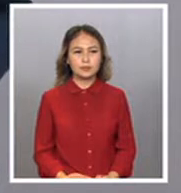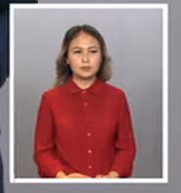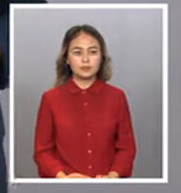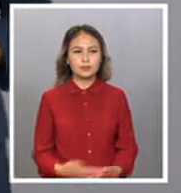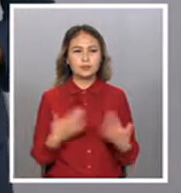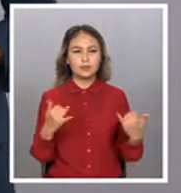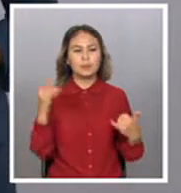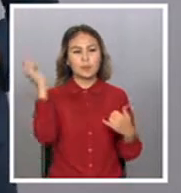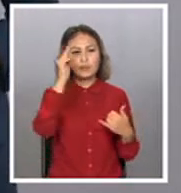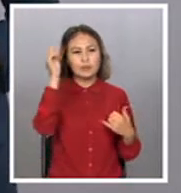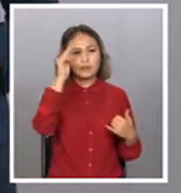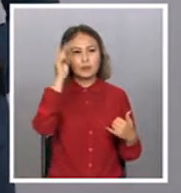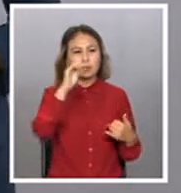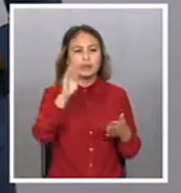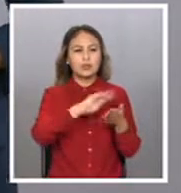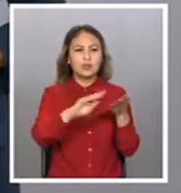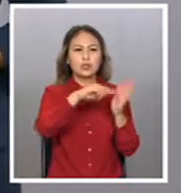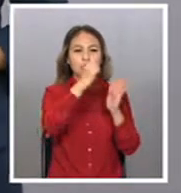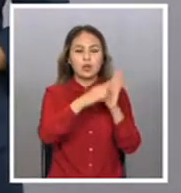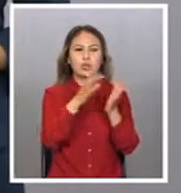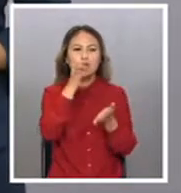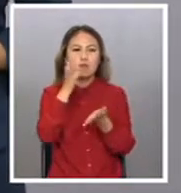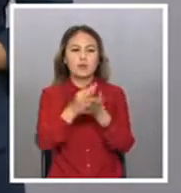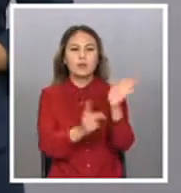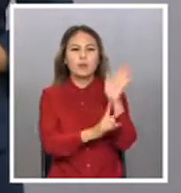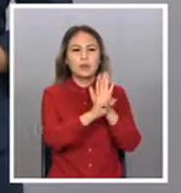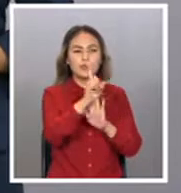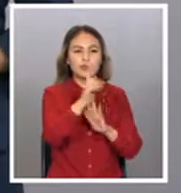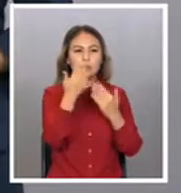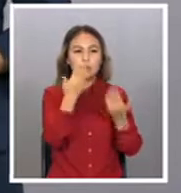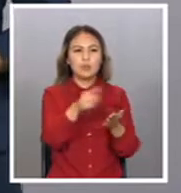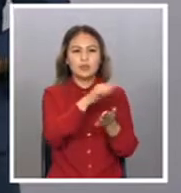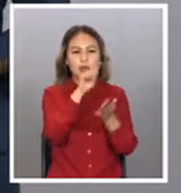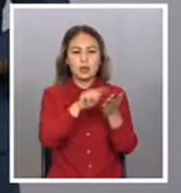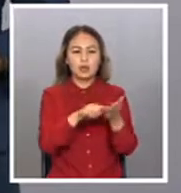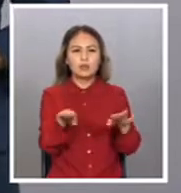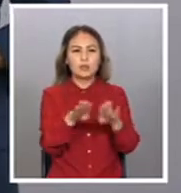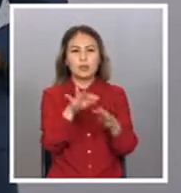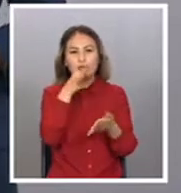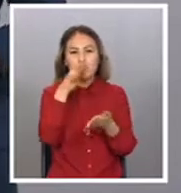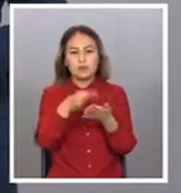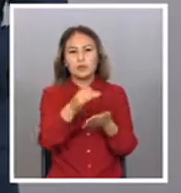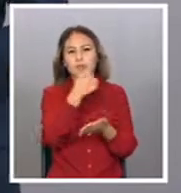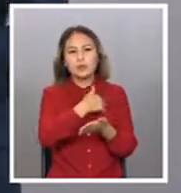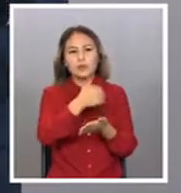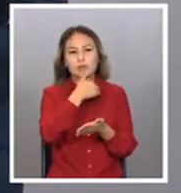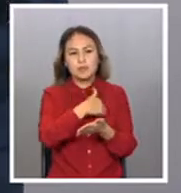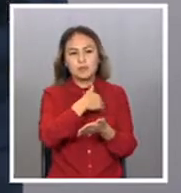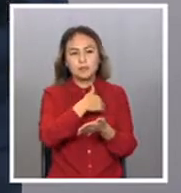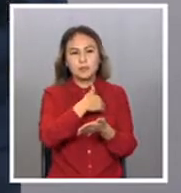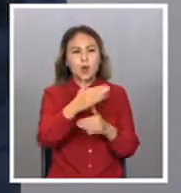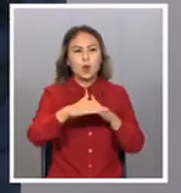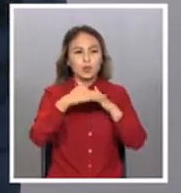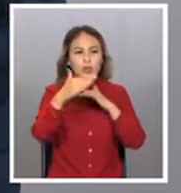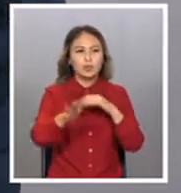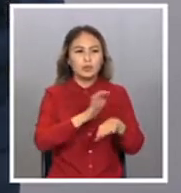Бүгінгі сабағымызды сұрақ-жауап айдарымен бастайық. Мына сұрақтарға жауап беріп көріңіздер.